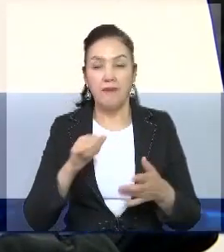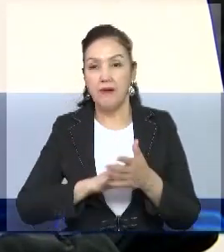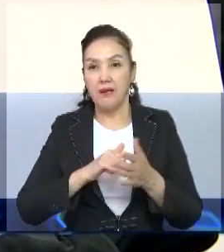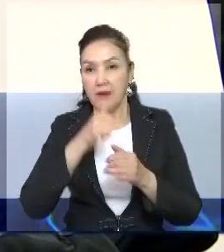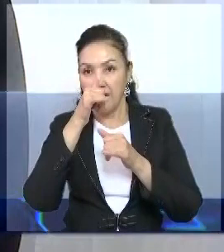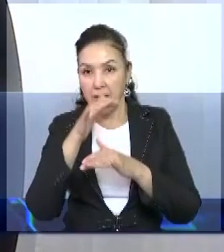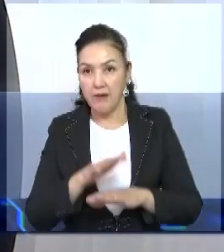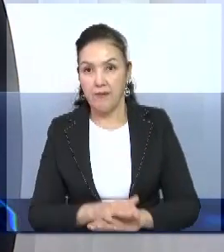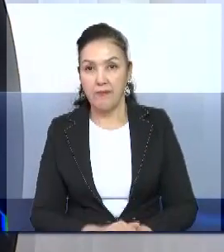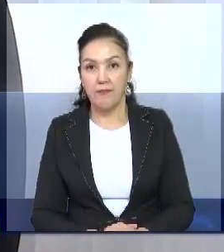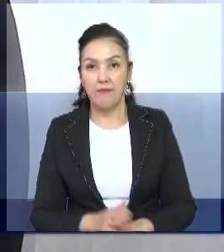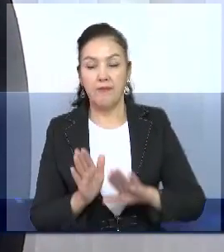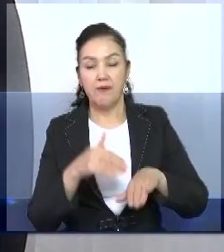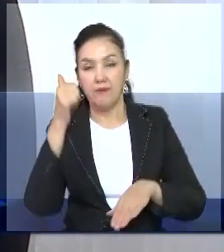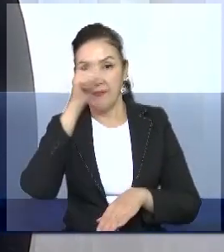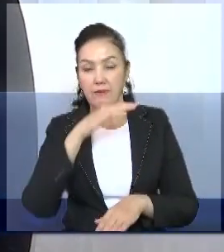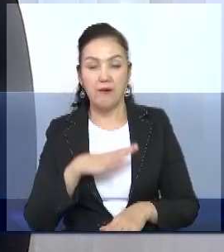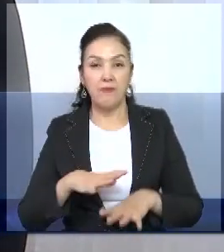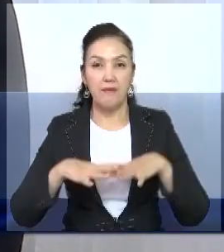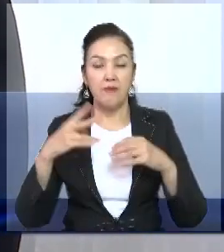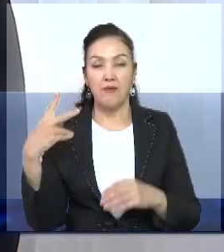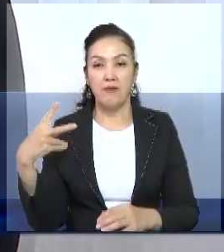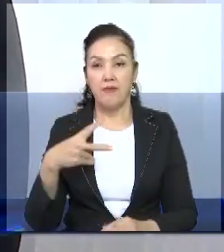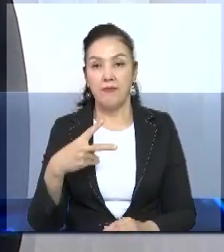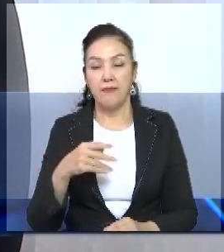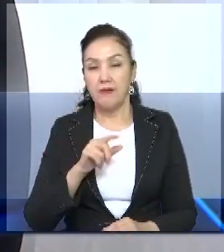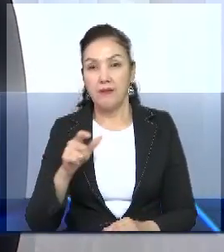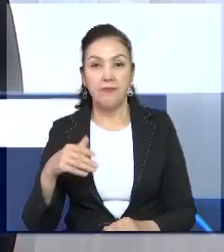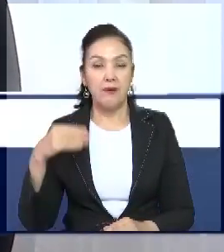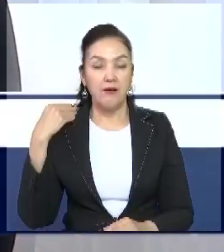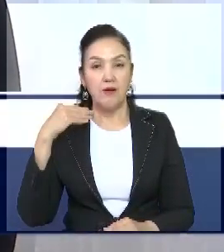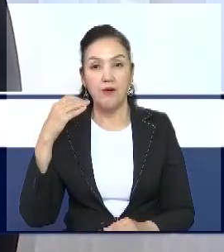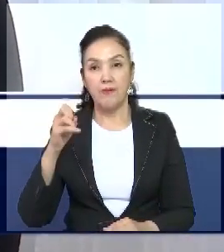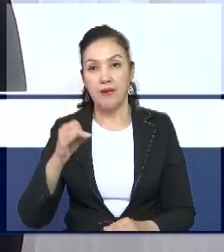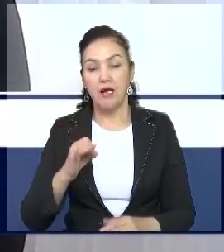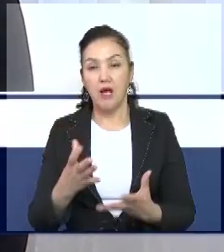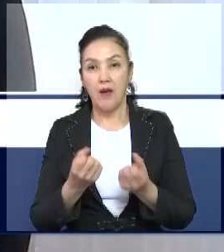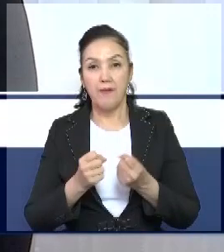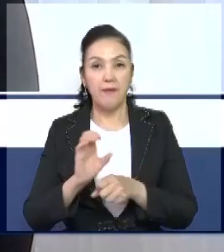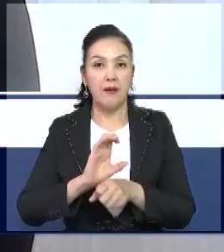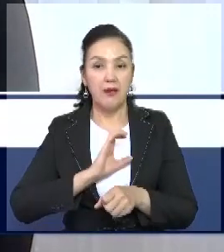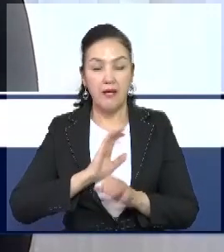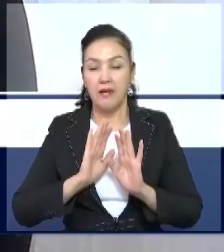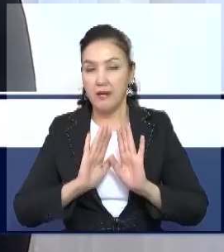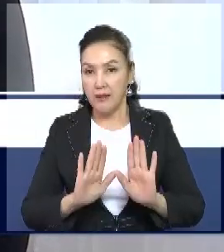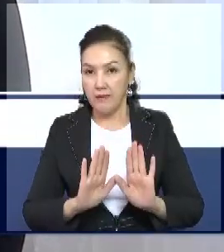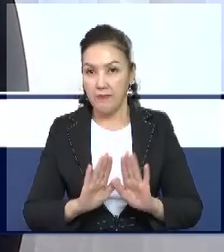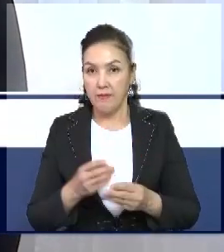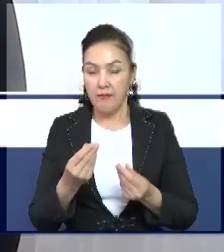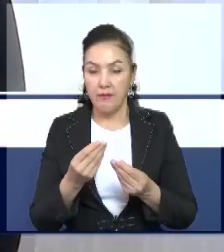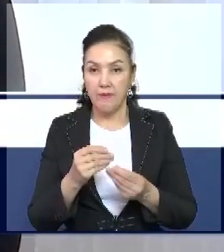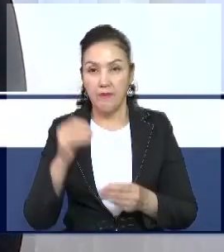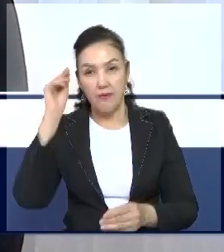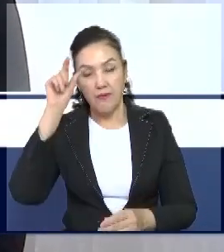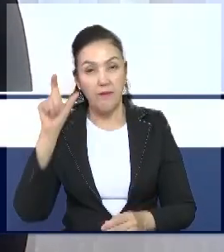не получилось. В прошлом году более 2000 у нас студентов-абитуриентов получили гранты. Это не только оплата